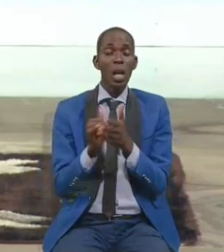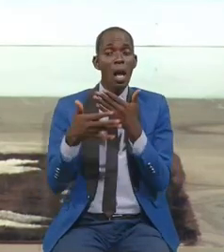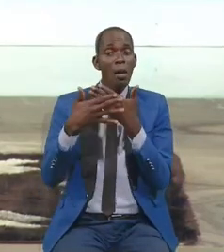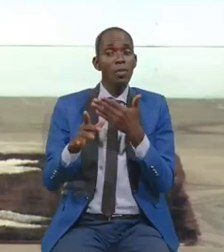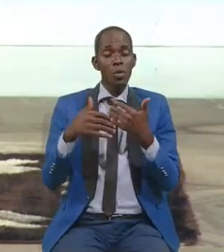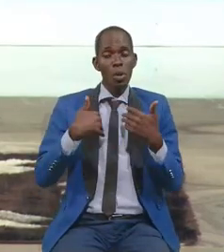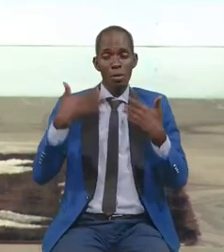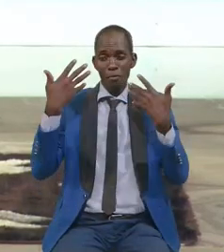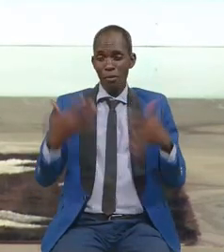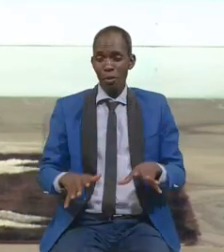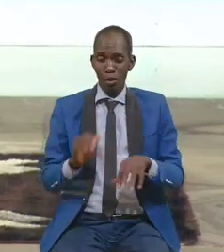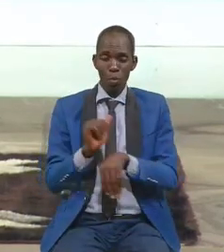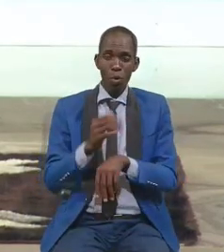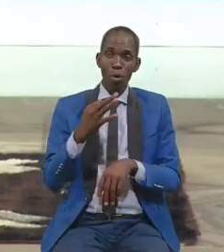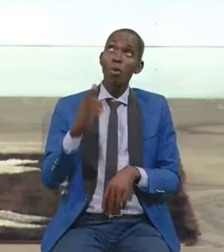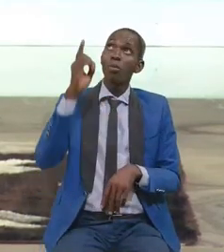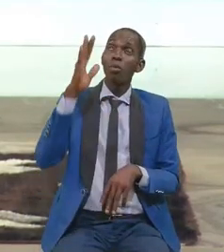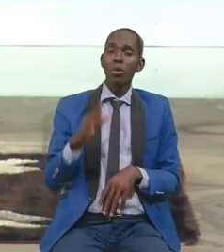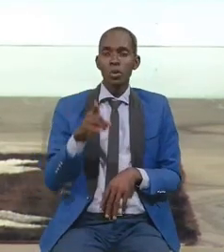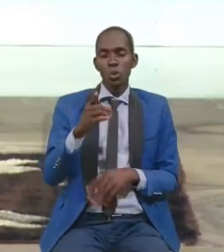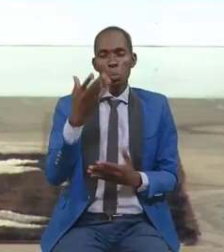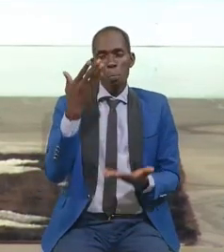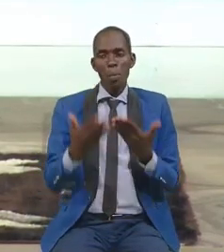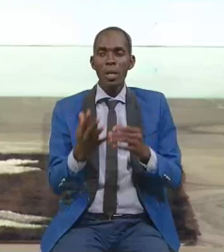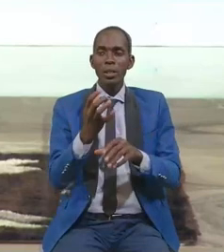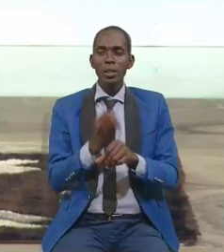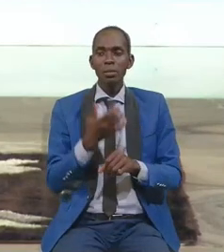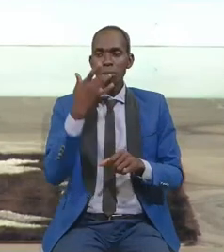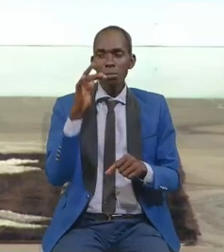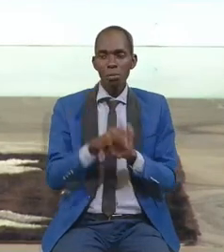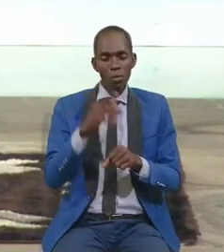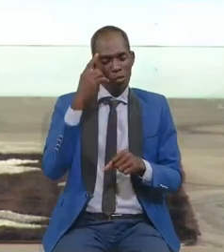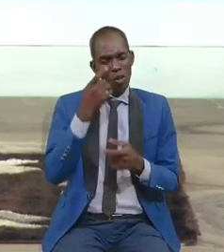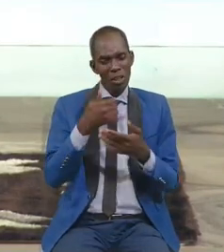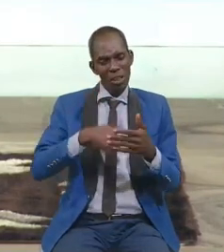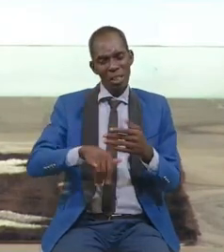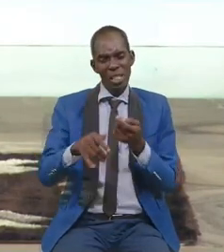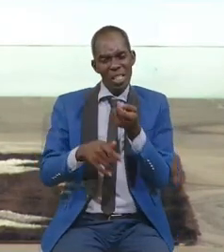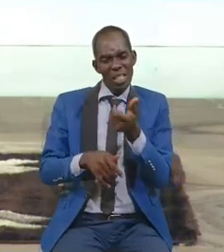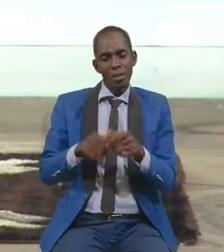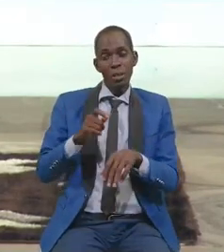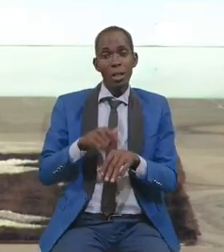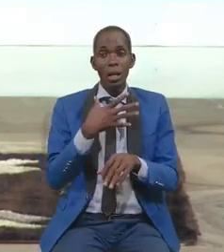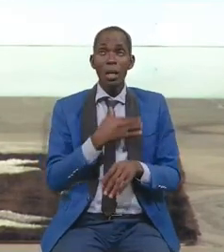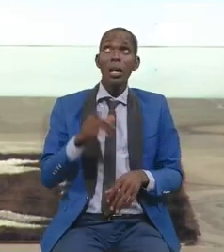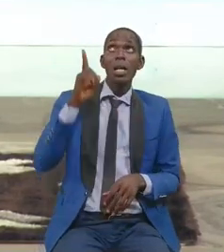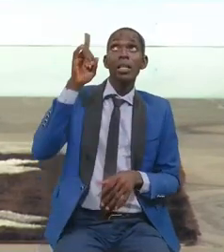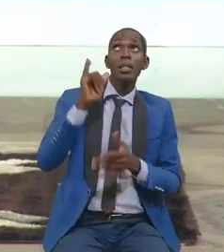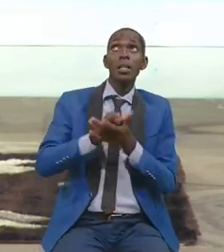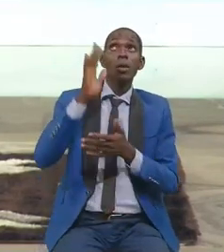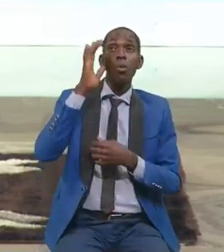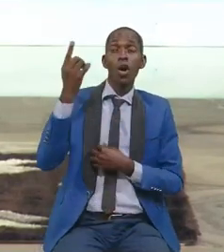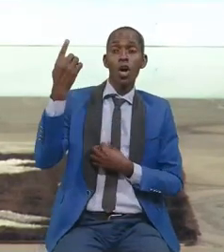vous obteniez ce qui vous est promis. Encore un peu de temps, celui qui doit